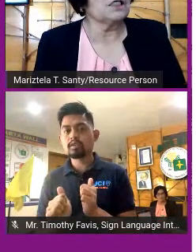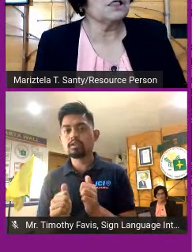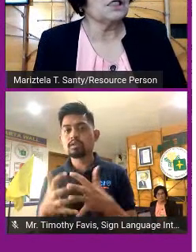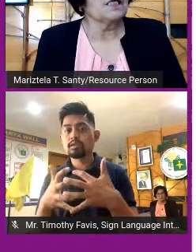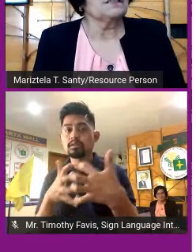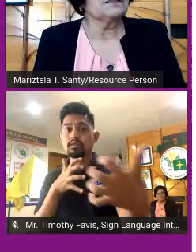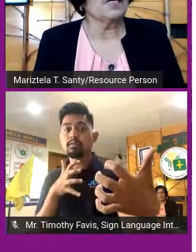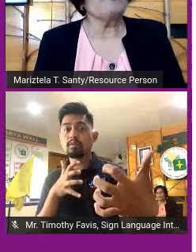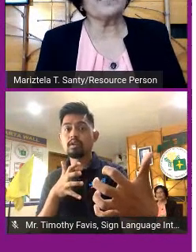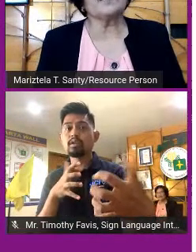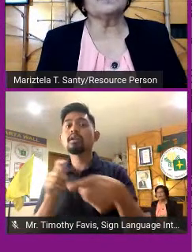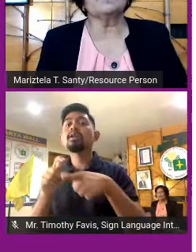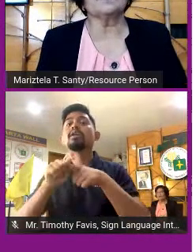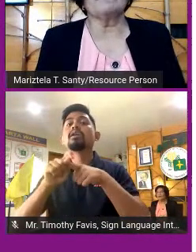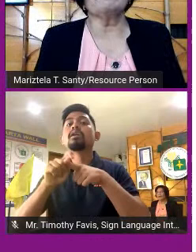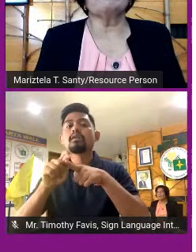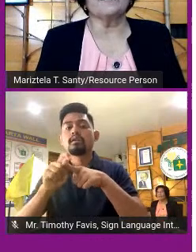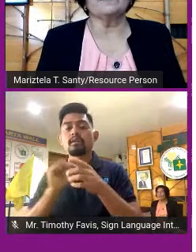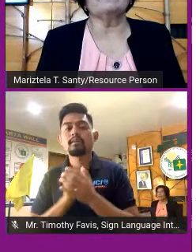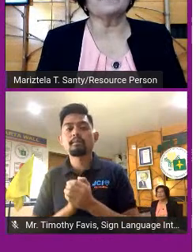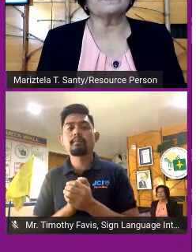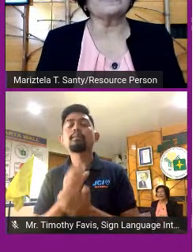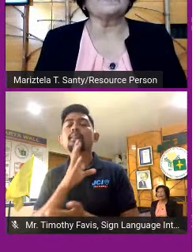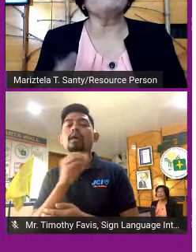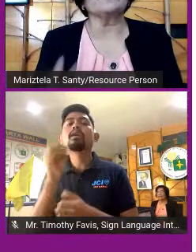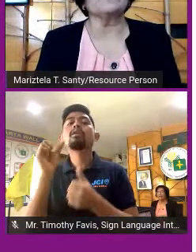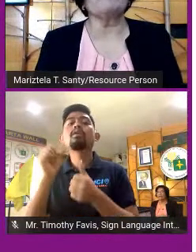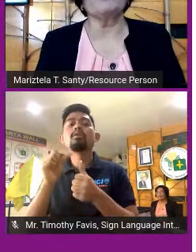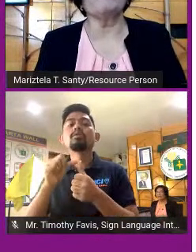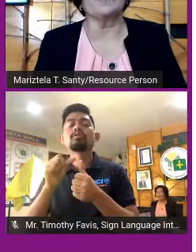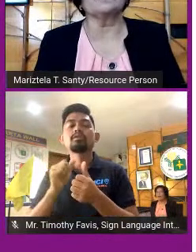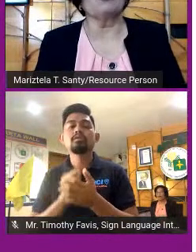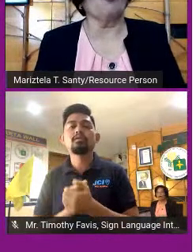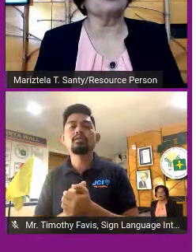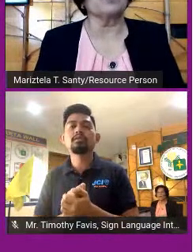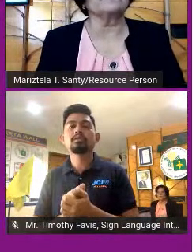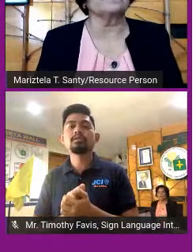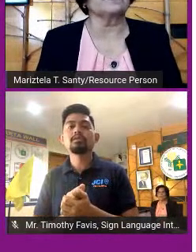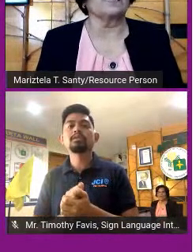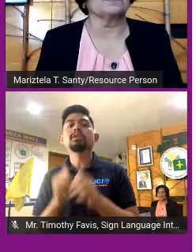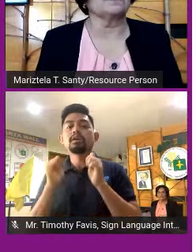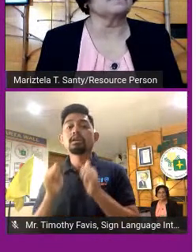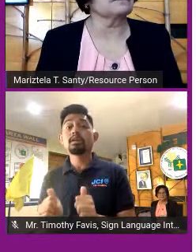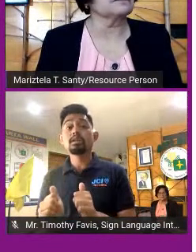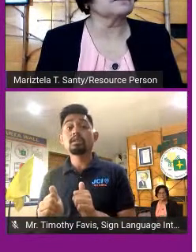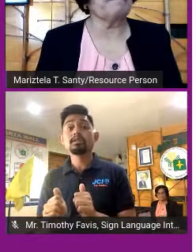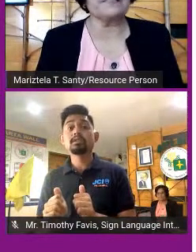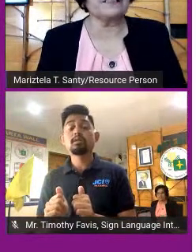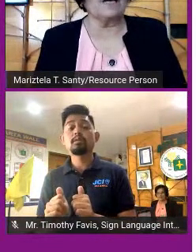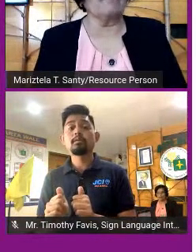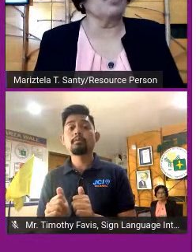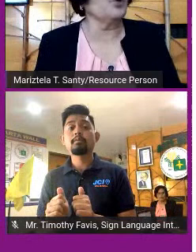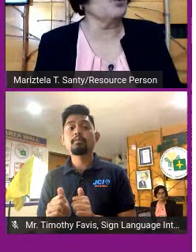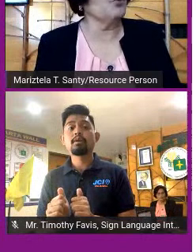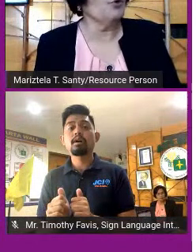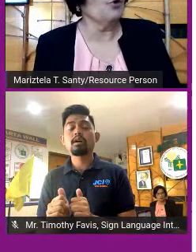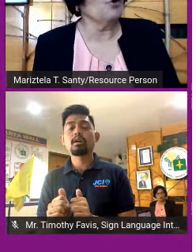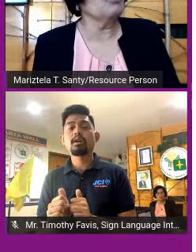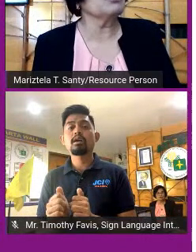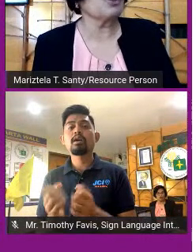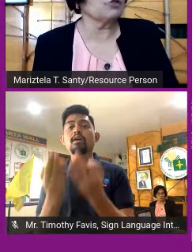SOG. Okay. And we can magla-live yata po, mag-online din ang